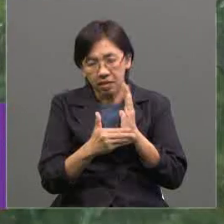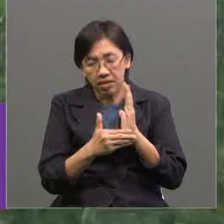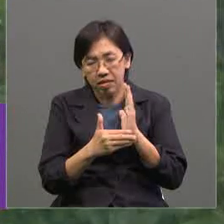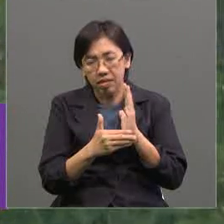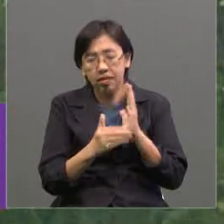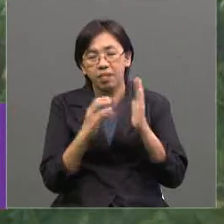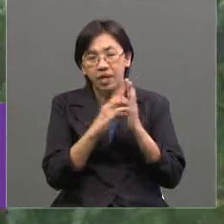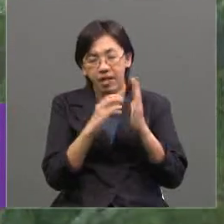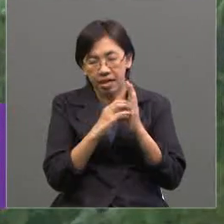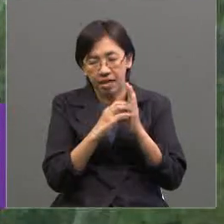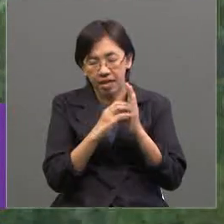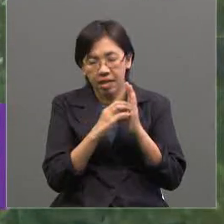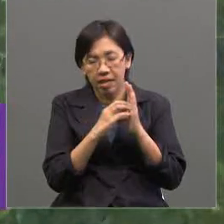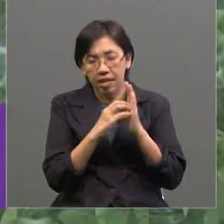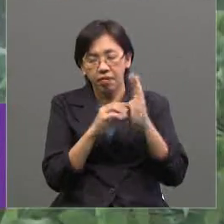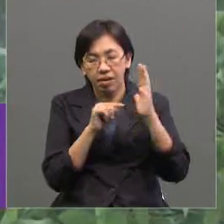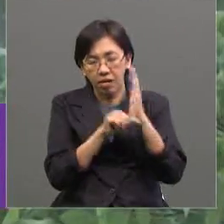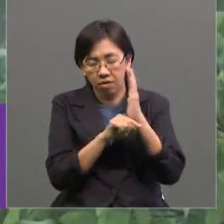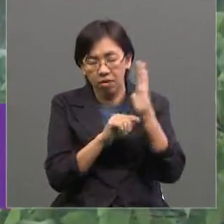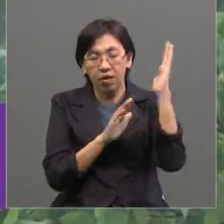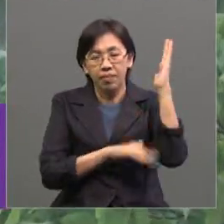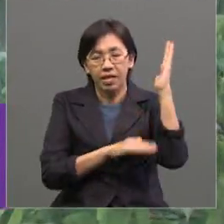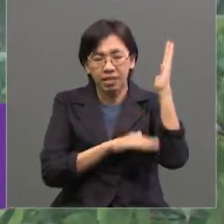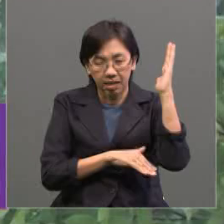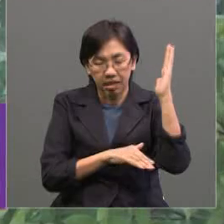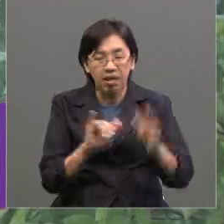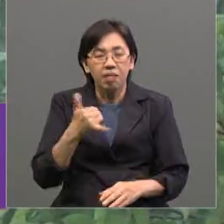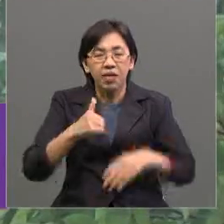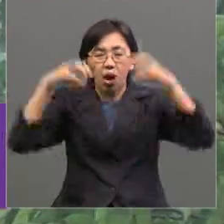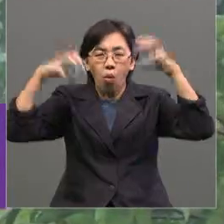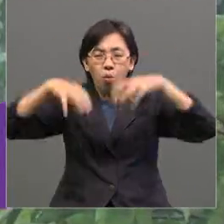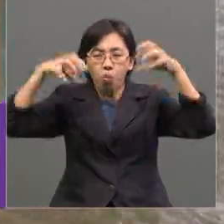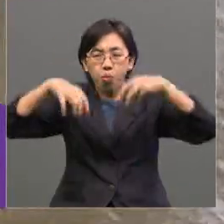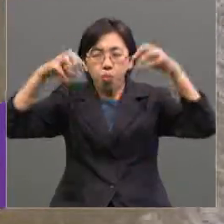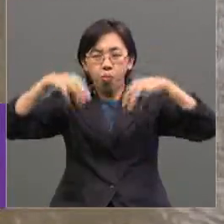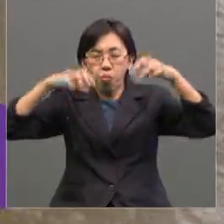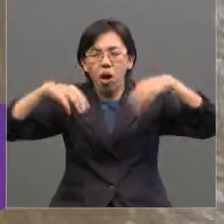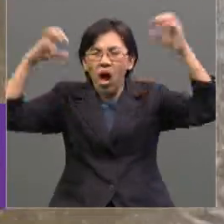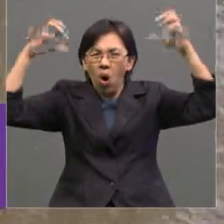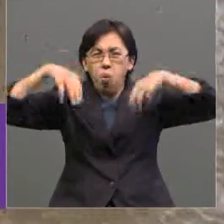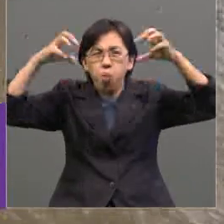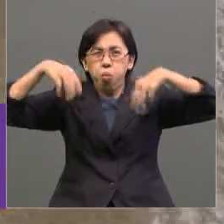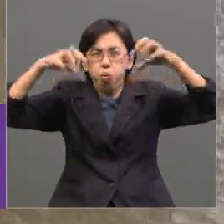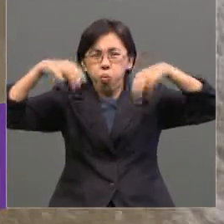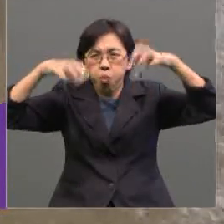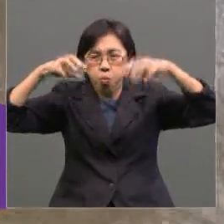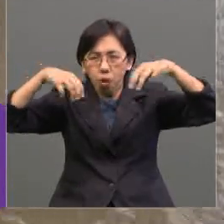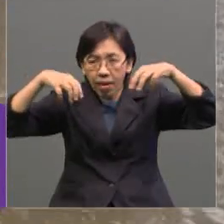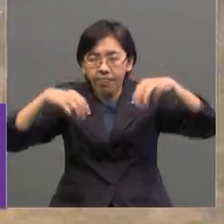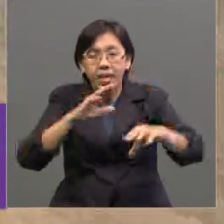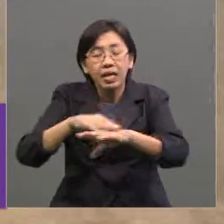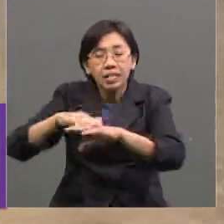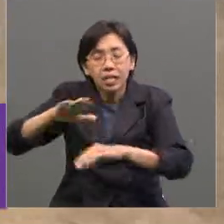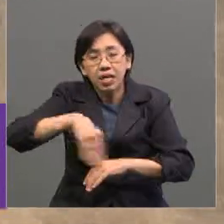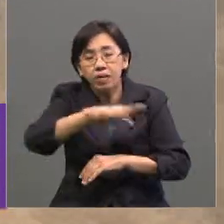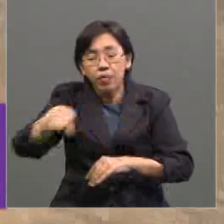ล่างนะครับภาคกลางและภาคตะวันออกรวมไปถึงภาคใต้นะครับจะมีฝนเพิ่มขึ้นและมีฝนตกหนักถึงหนักมากในบางแห่งขอให้ประชา